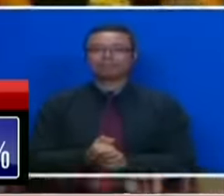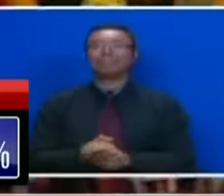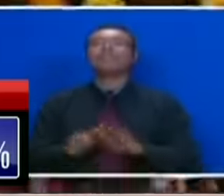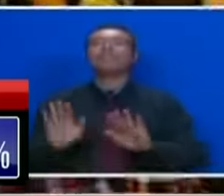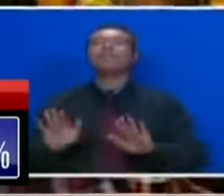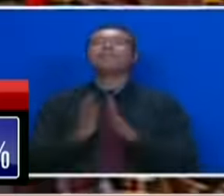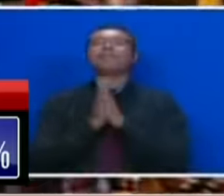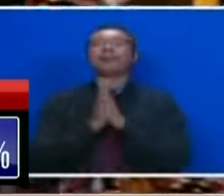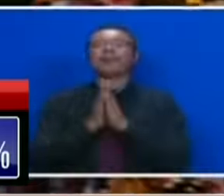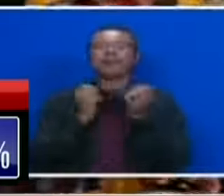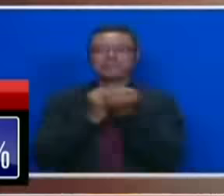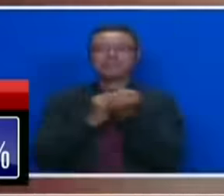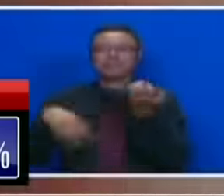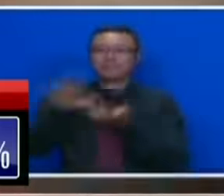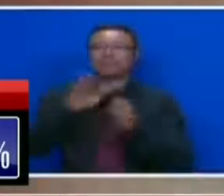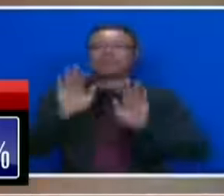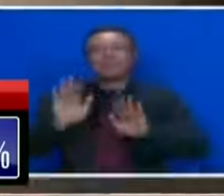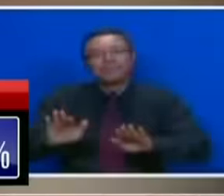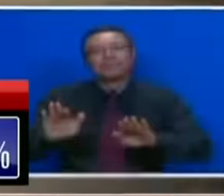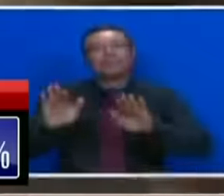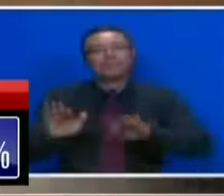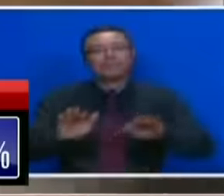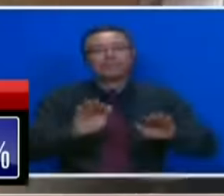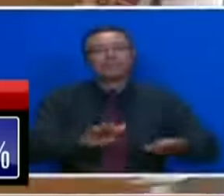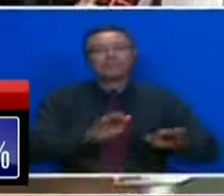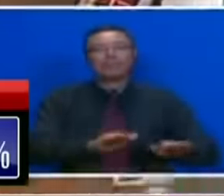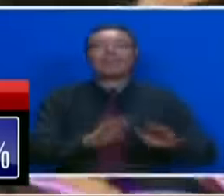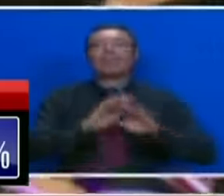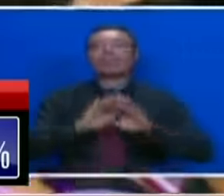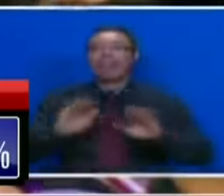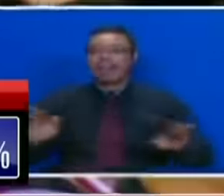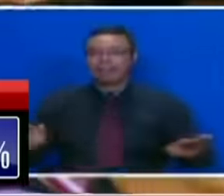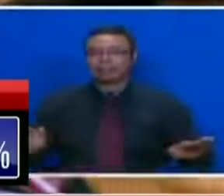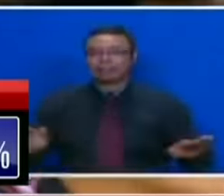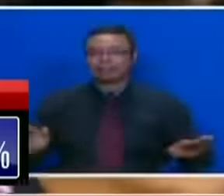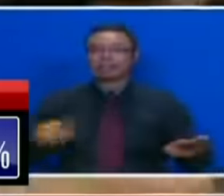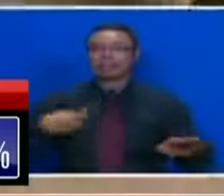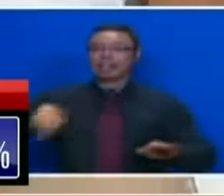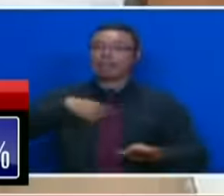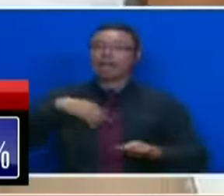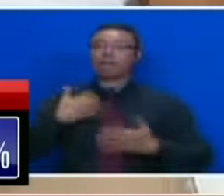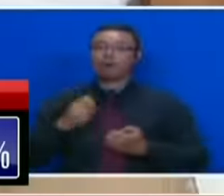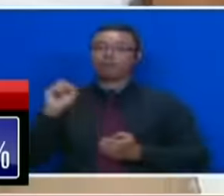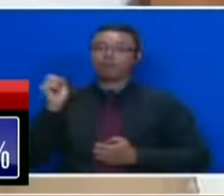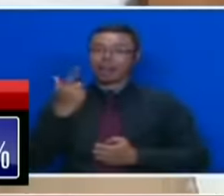Mohon para pendukung harap tenang. Kita akan mulai.